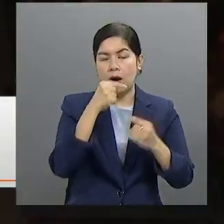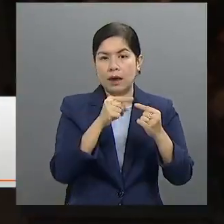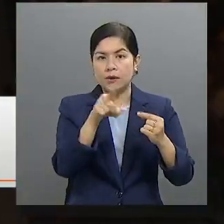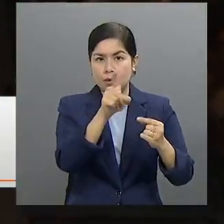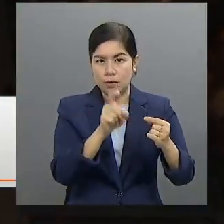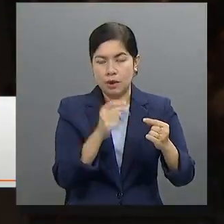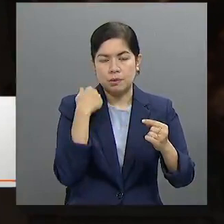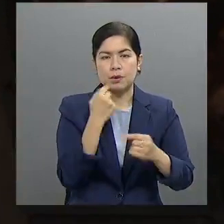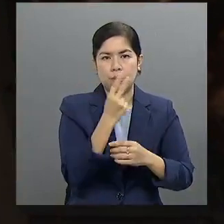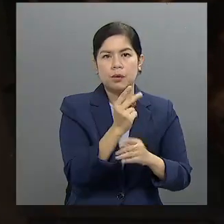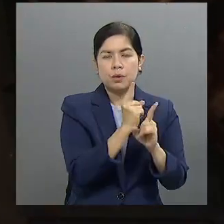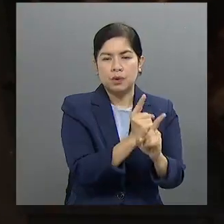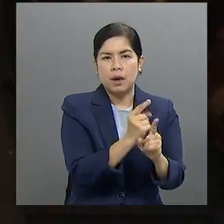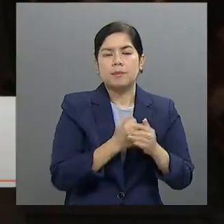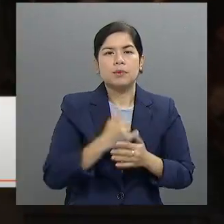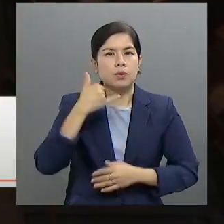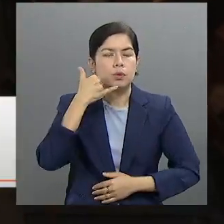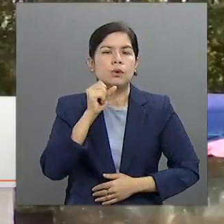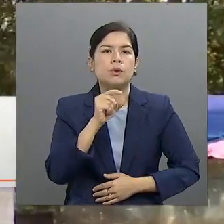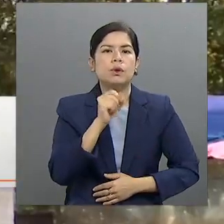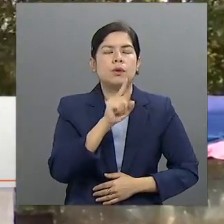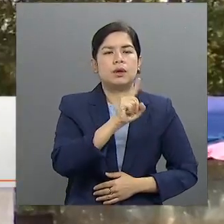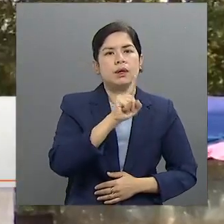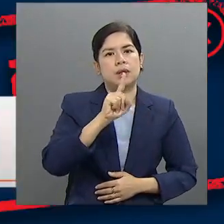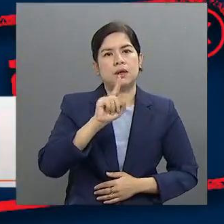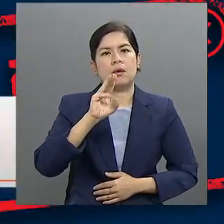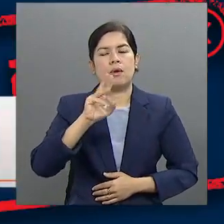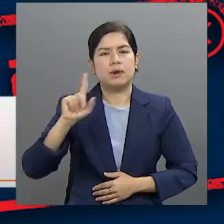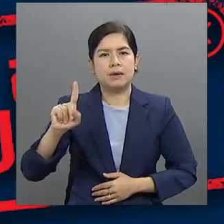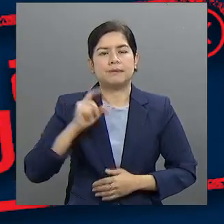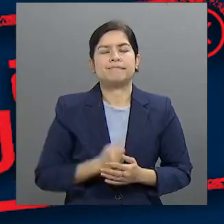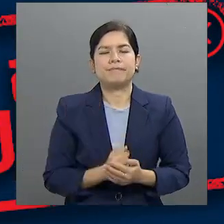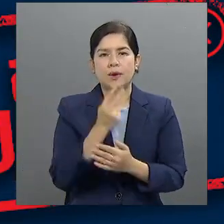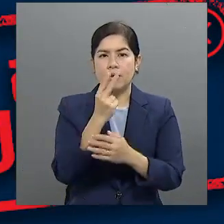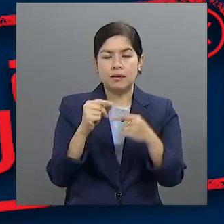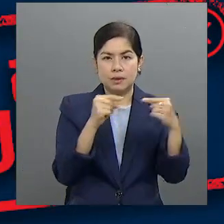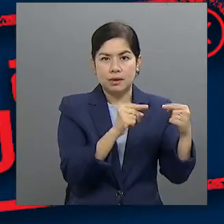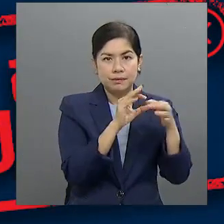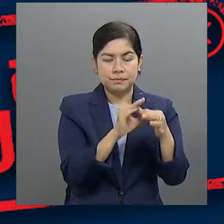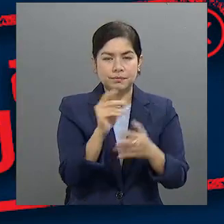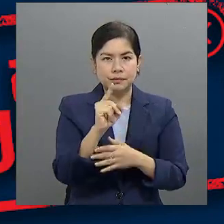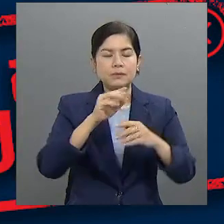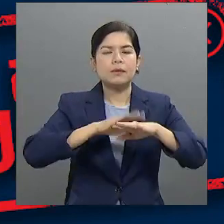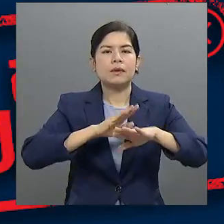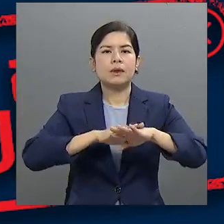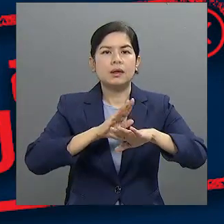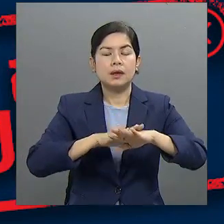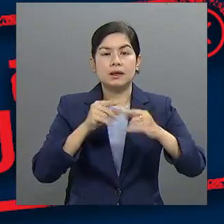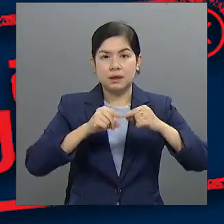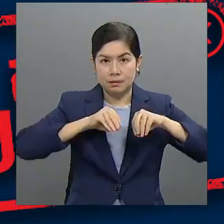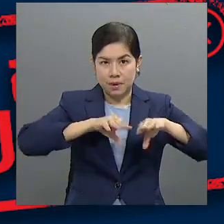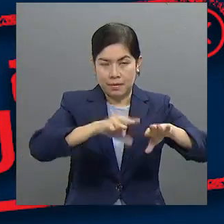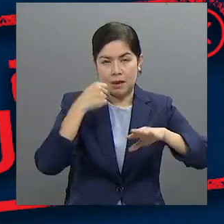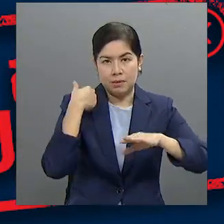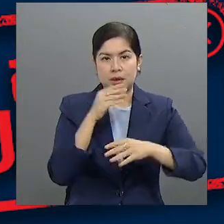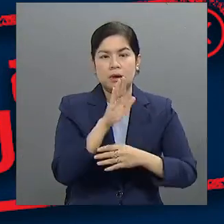www.rd.go.th หรือโทรสายด่วนที่1161ได้เลยนะครับ มาดูเรื่องราวต่อมานะครับอันนี้เตือนภัยที่ส่งต่อกันในสื่อสังคมออนไลน์อี